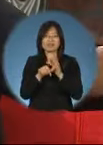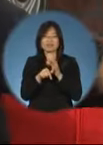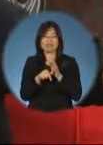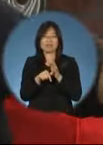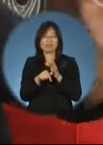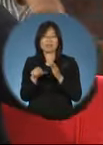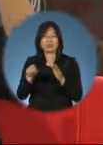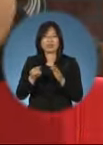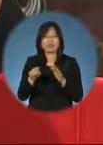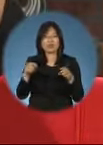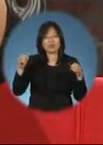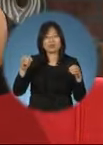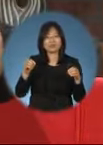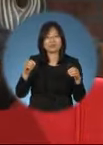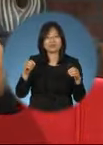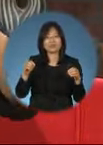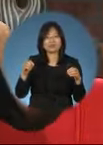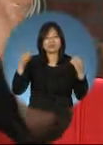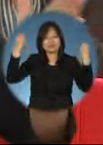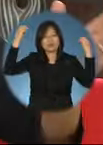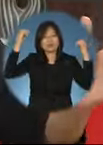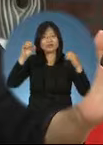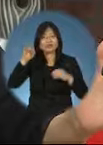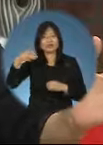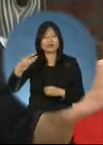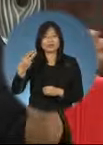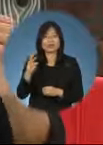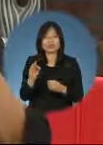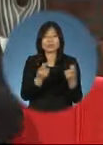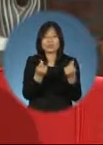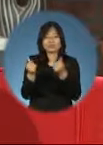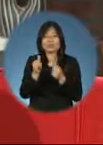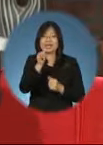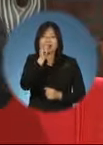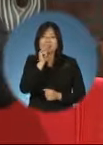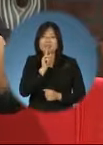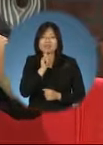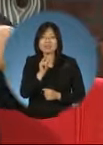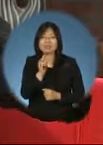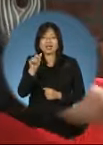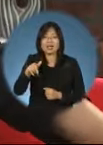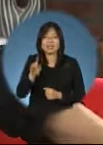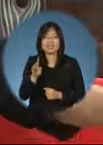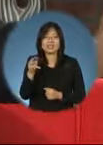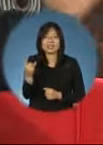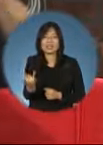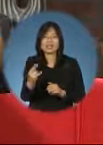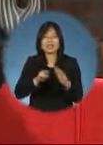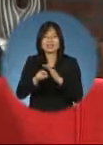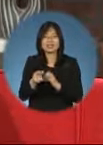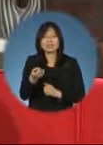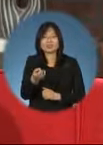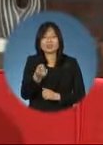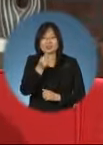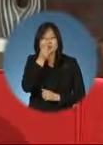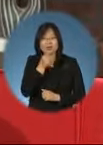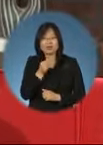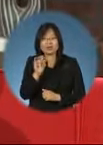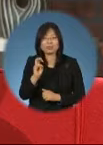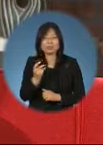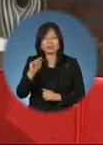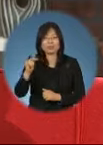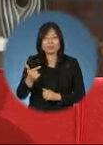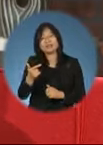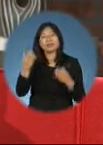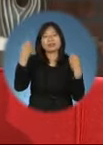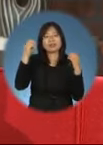있어요? 뭐, 율동 비슷한 뭐, 율동 같은 거. 예, 예, 예, 예. 학예에 나가서 뭐 하고 조금. 모던 댄스, 뭐